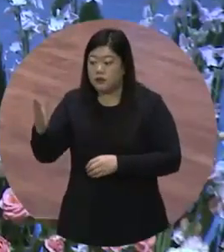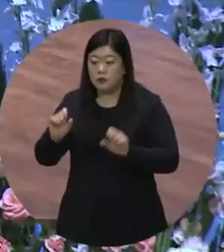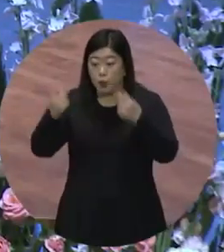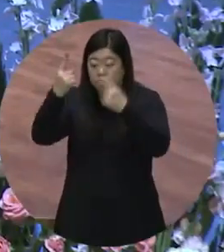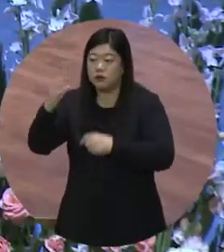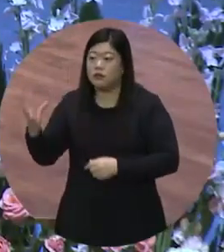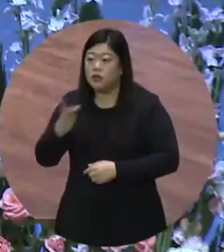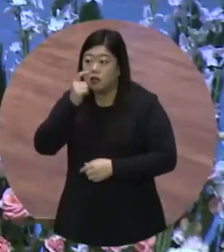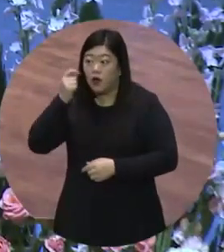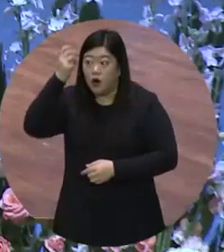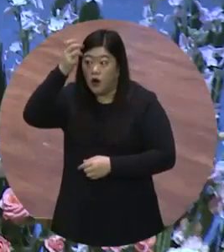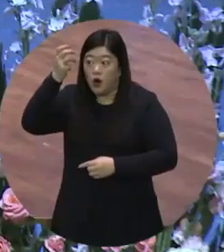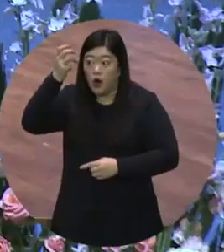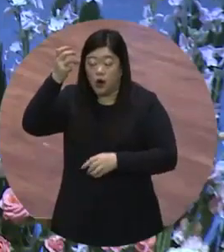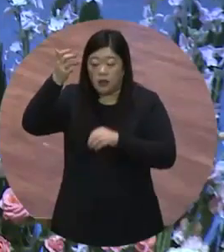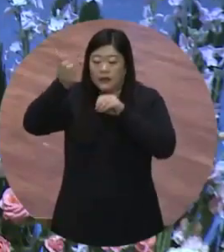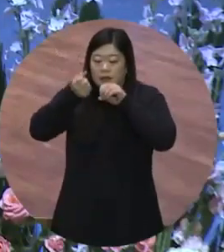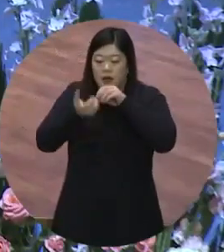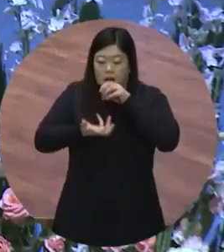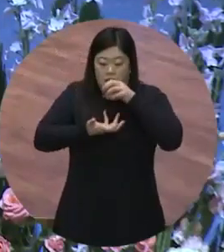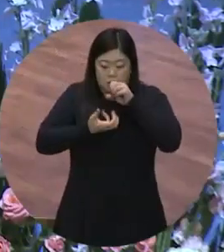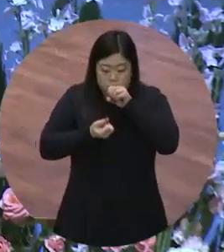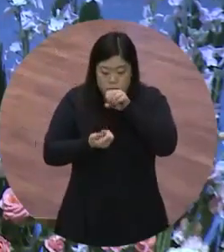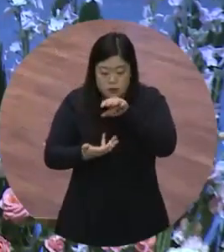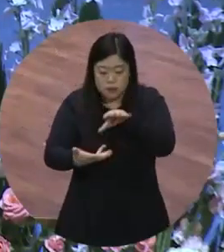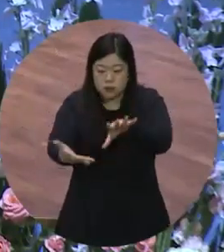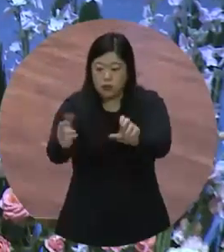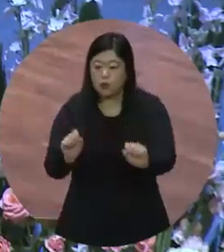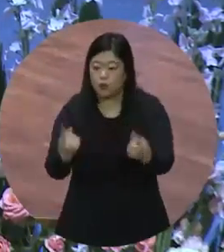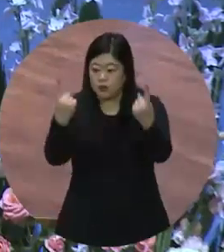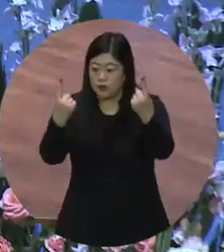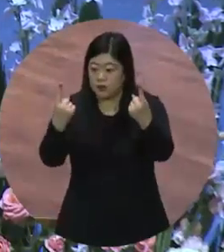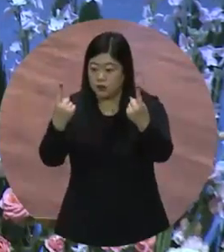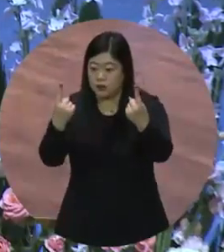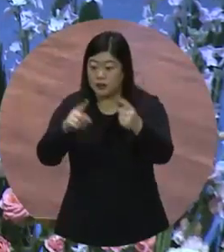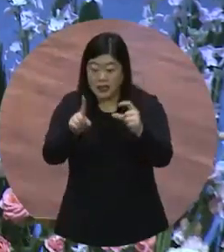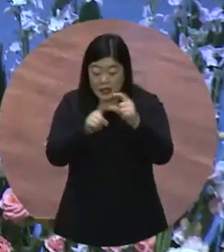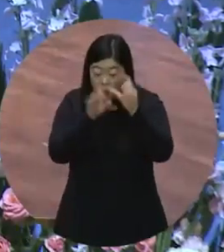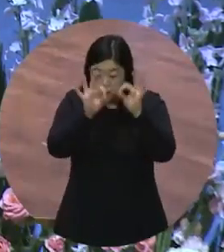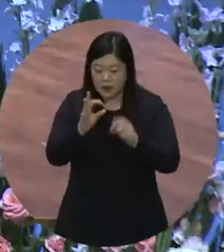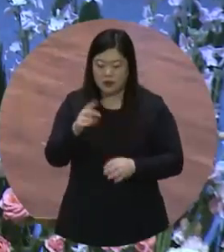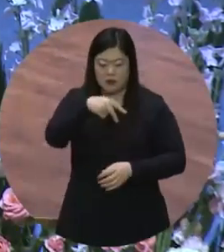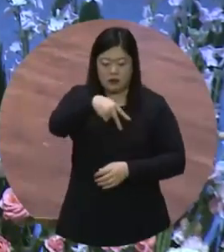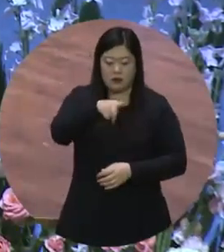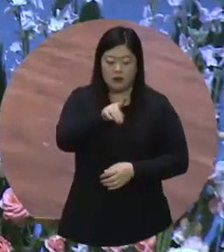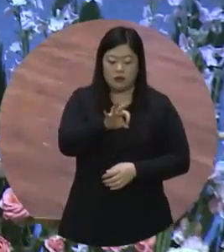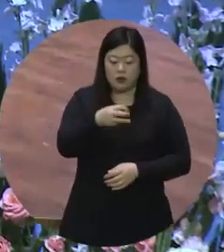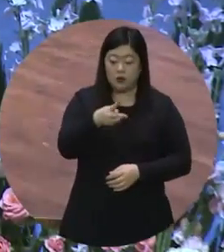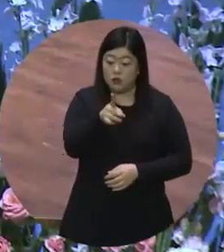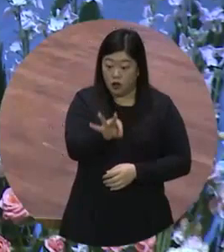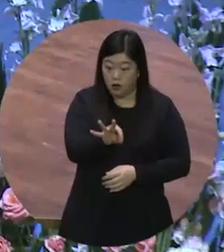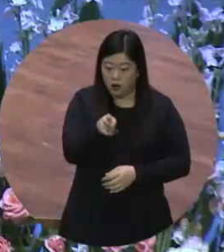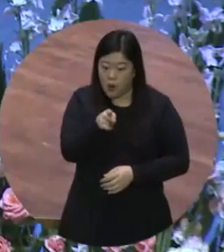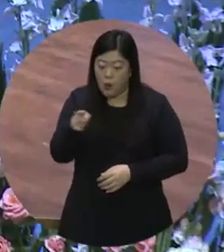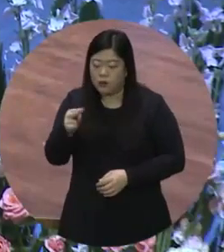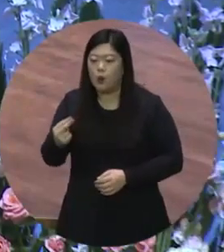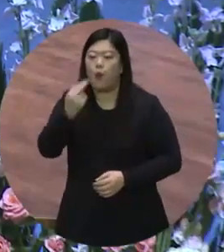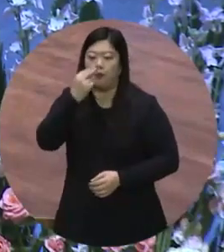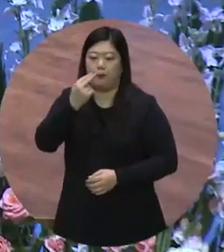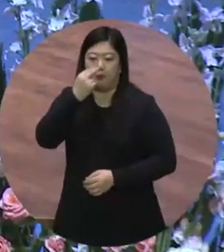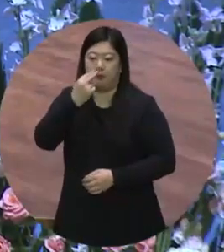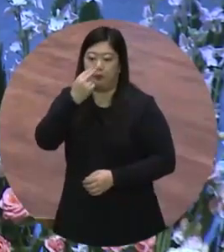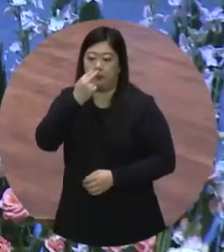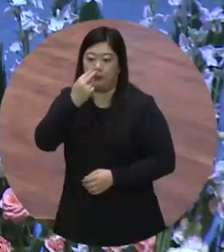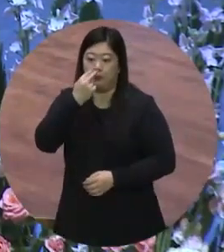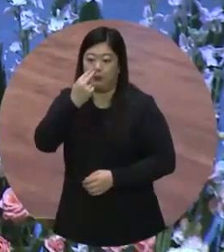여기서 성령은 무슨 뜻이냐? 원에 보면 호흡이요, 호흡. 성령이 호흡이요. 자, 우리나라